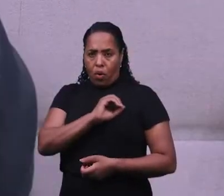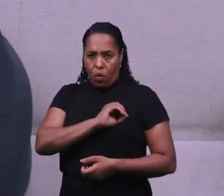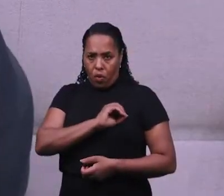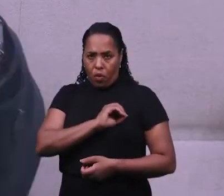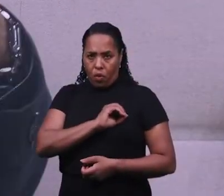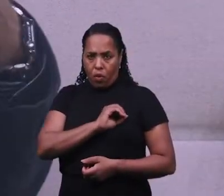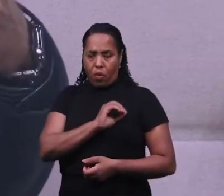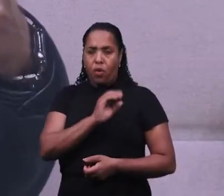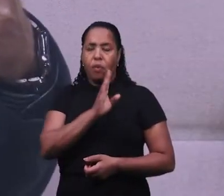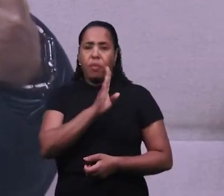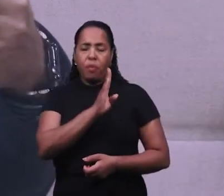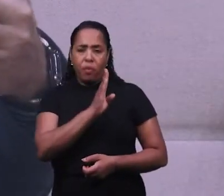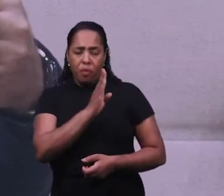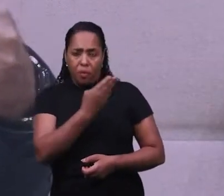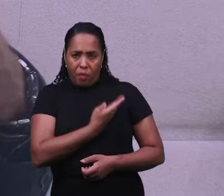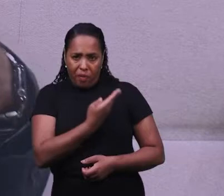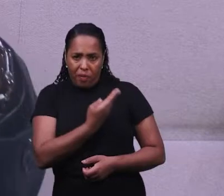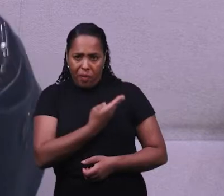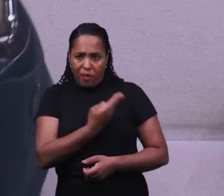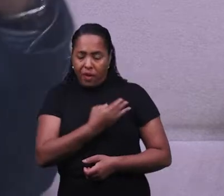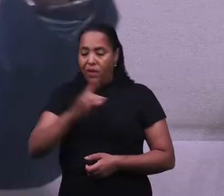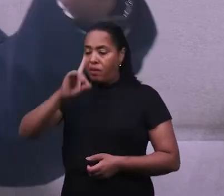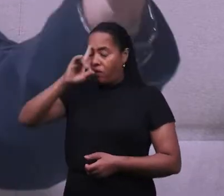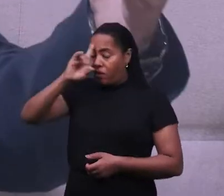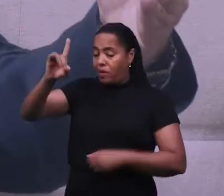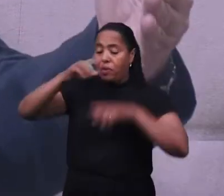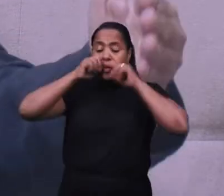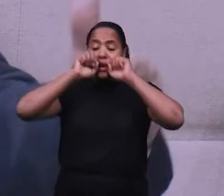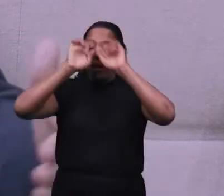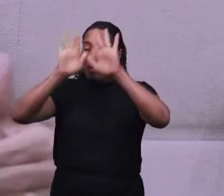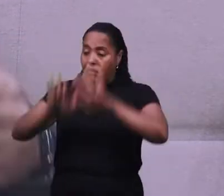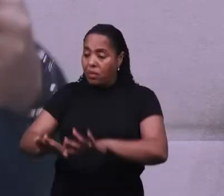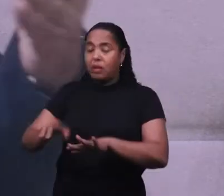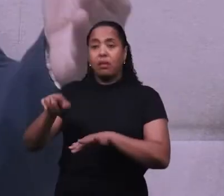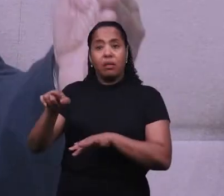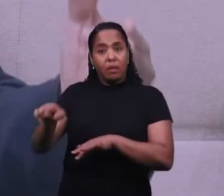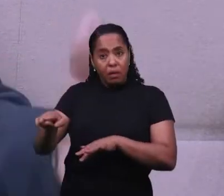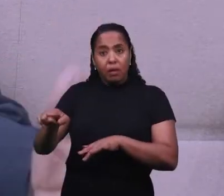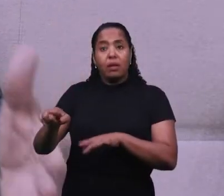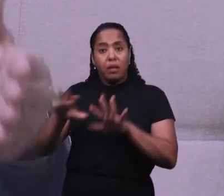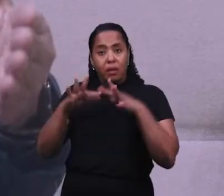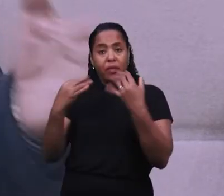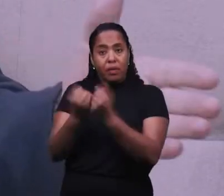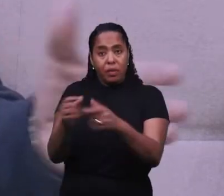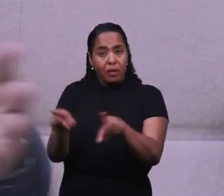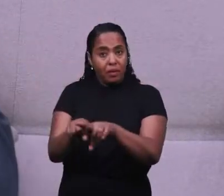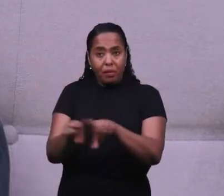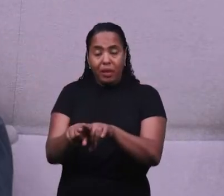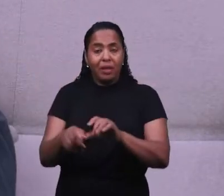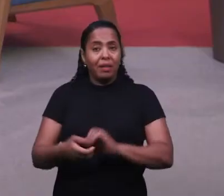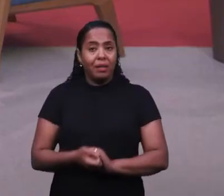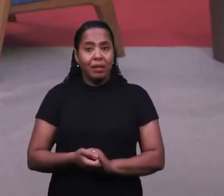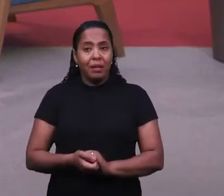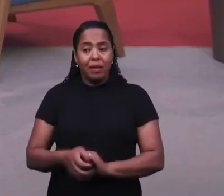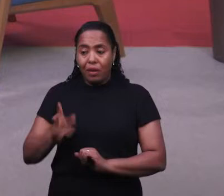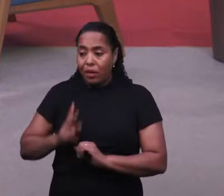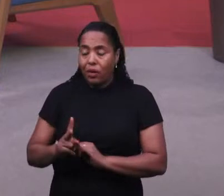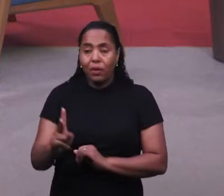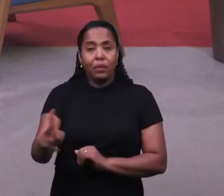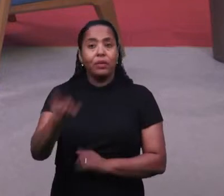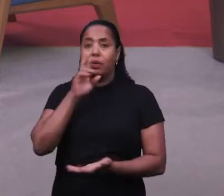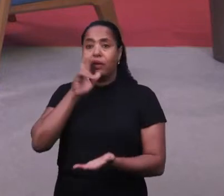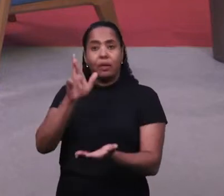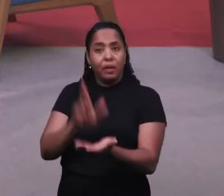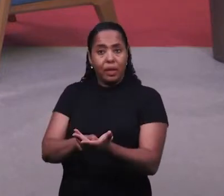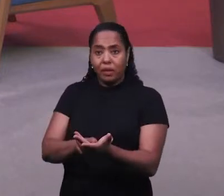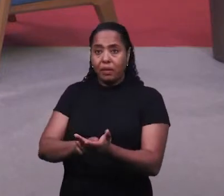le résultat de tout cela, c'est que le Seigneur l'a béni à lui et toute sa maison. Cela n'a pas changé. Même